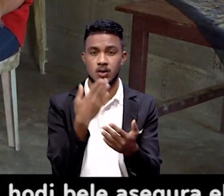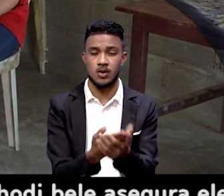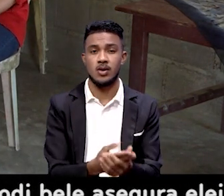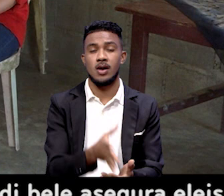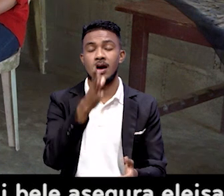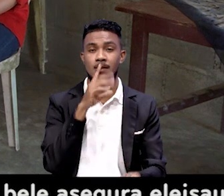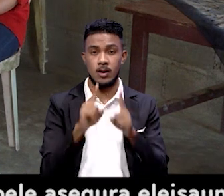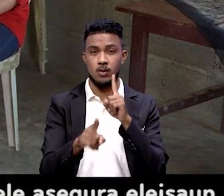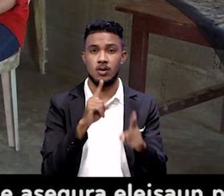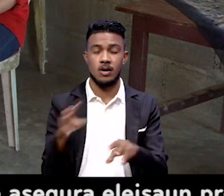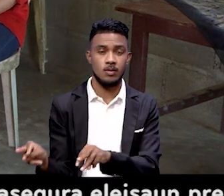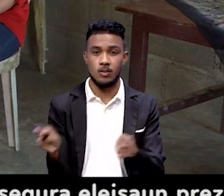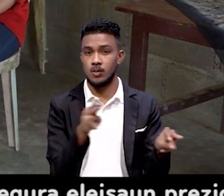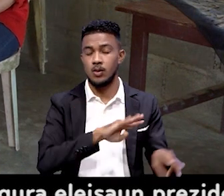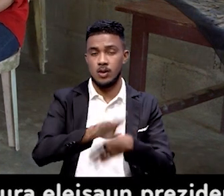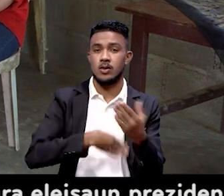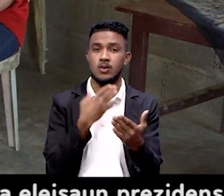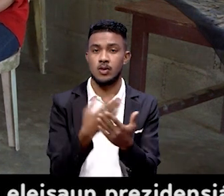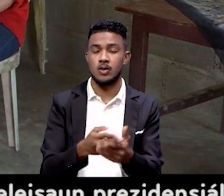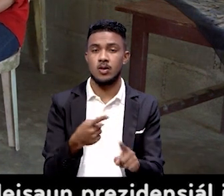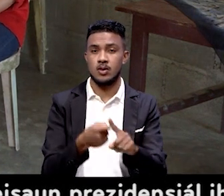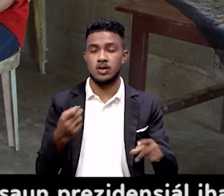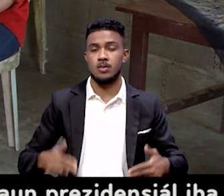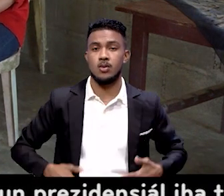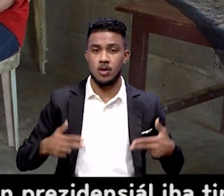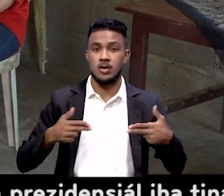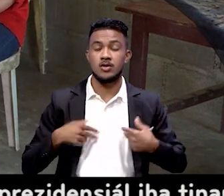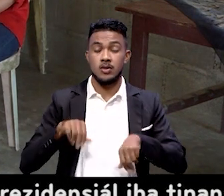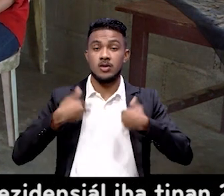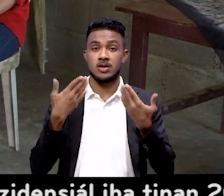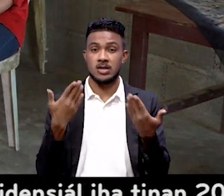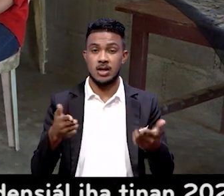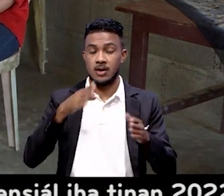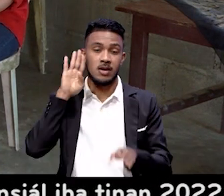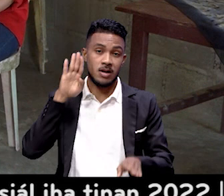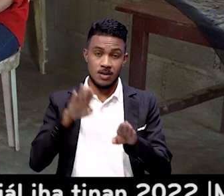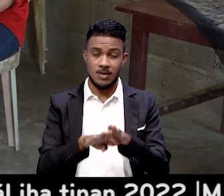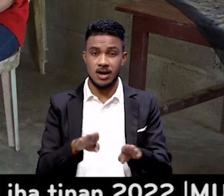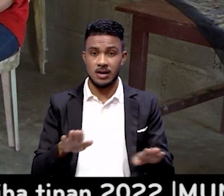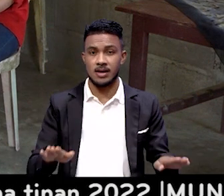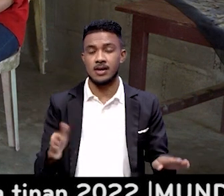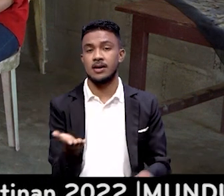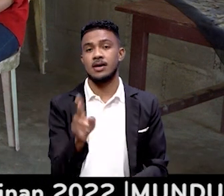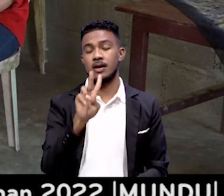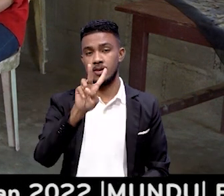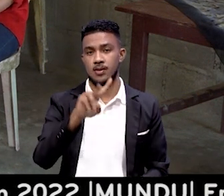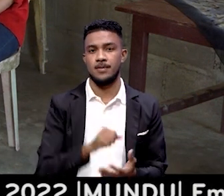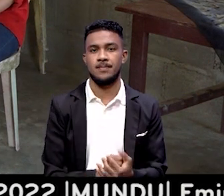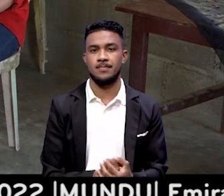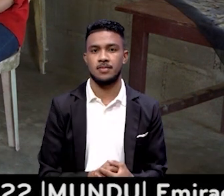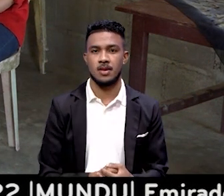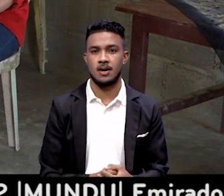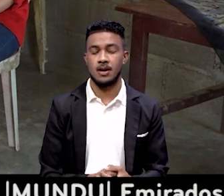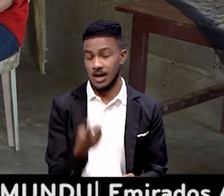buat hutu si amani moris. Uinsa ho aling kik nen ruane. Sirani sentimento uinsa banghira, sirah